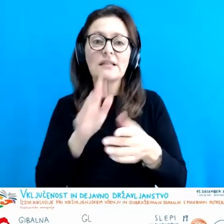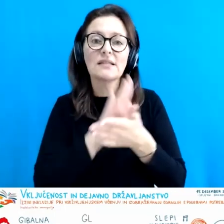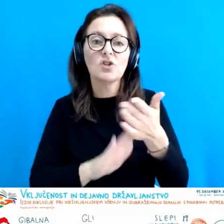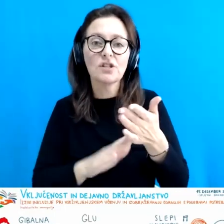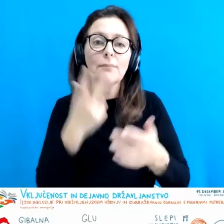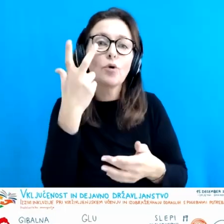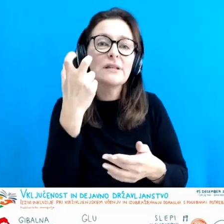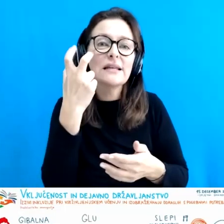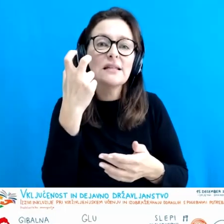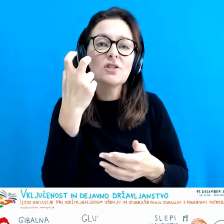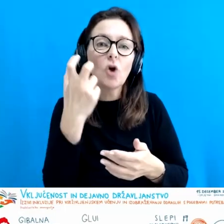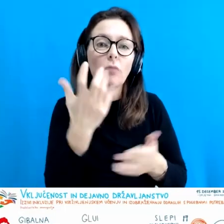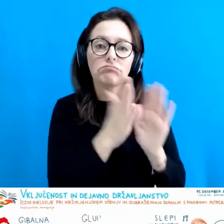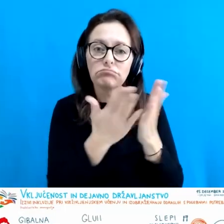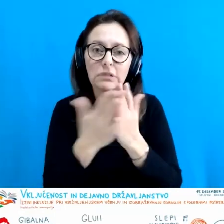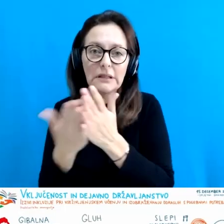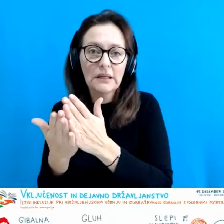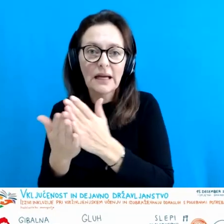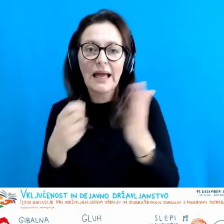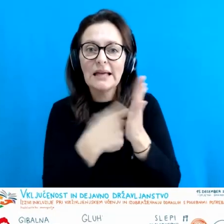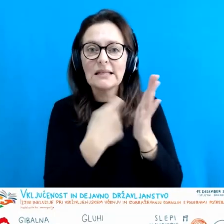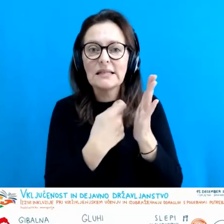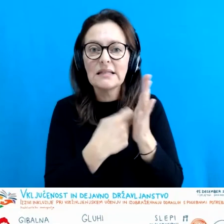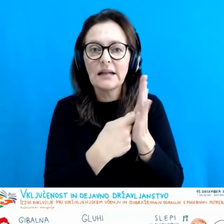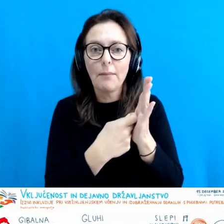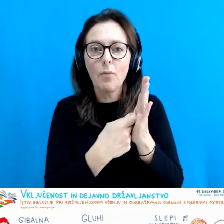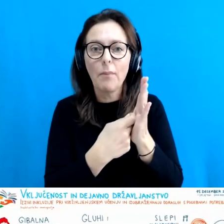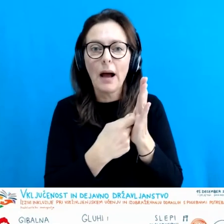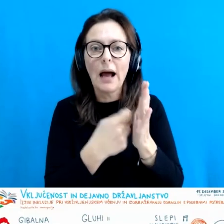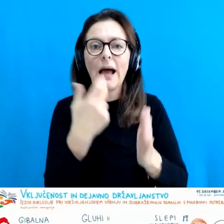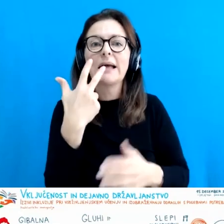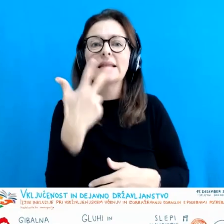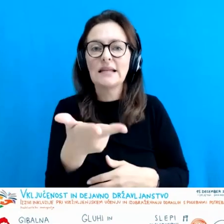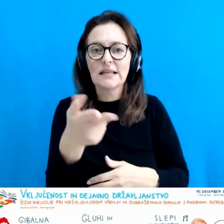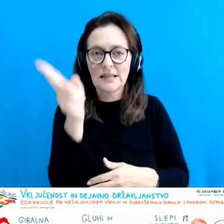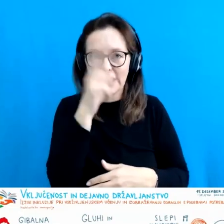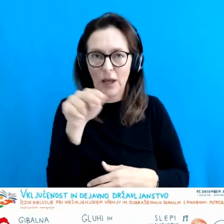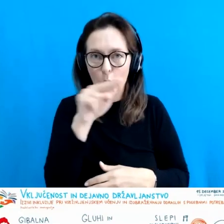izvodov monografije, cena pa bo za upoštevano poštnino 30 evrov.